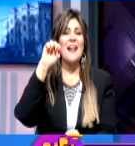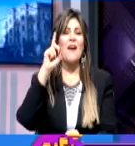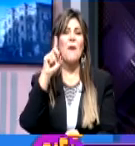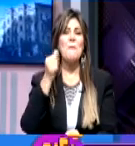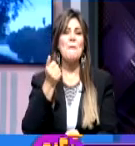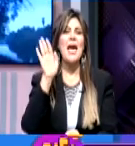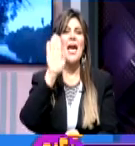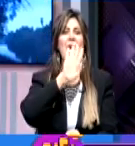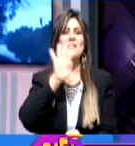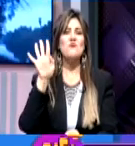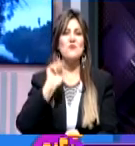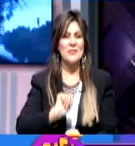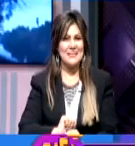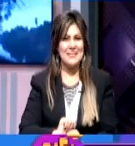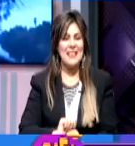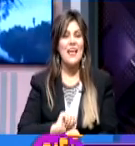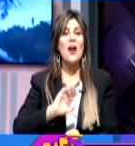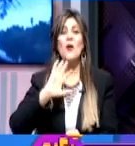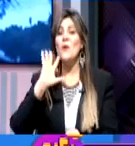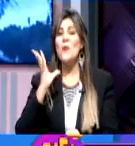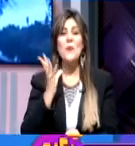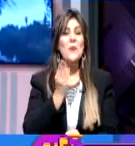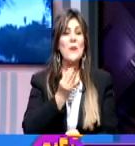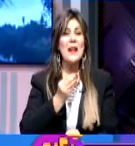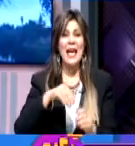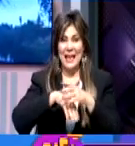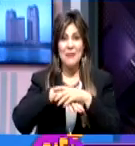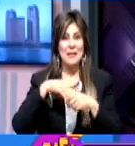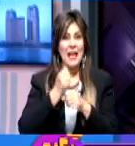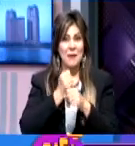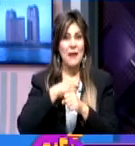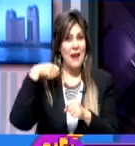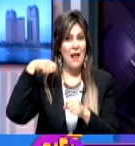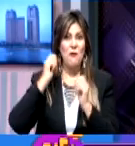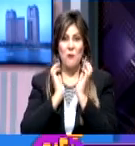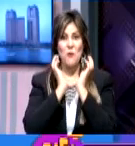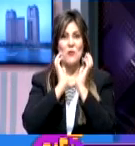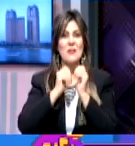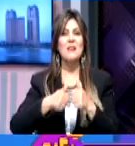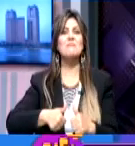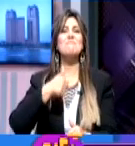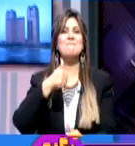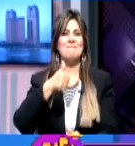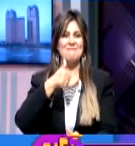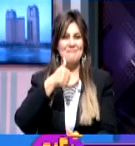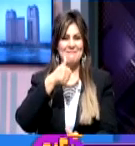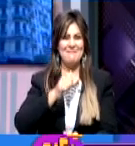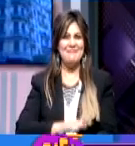كل حاجه اتعملت في وجود السيده معالي الوزيره الدكتوره نيفين